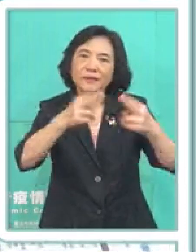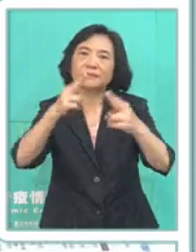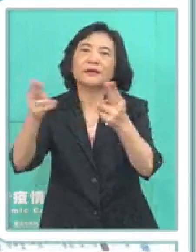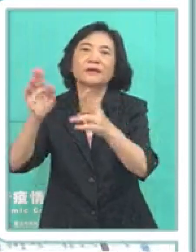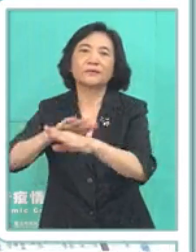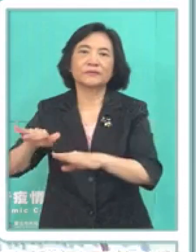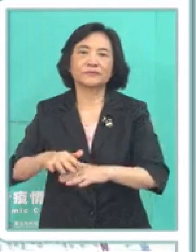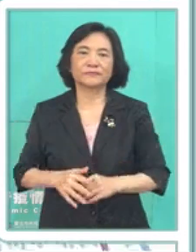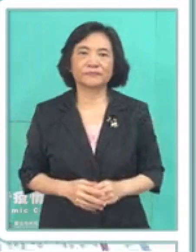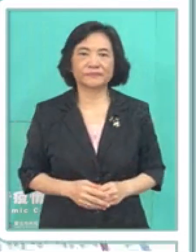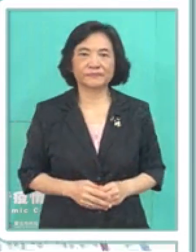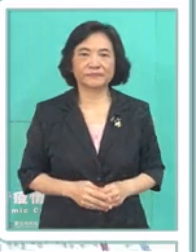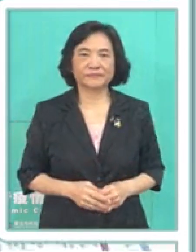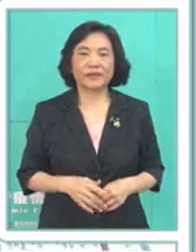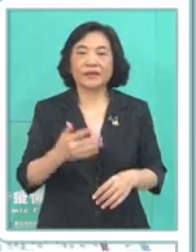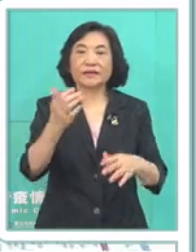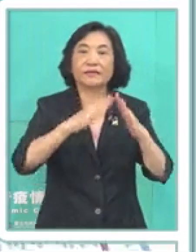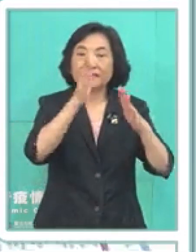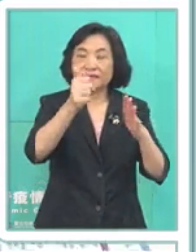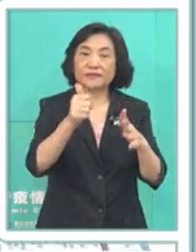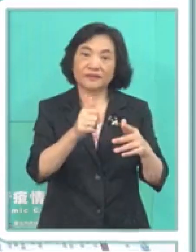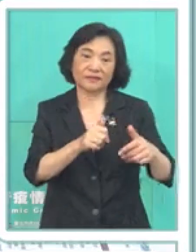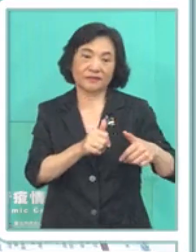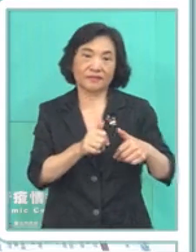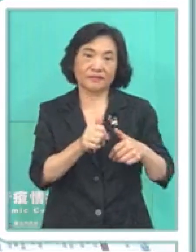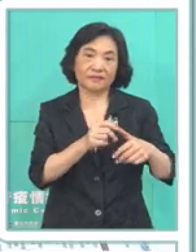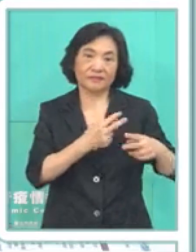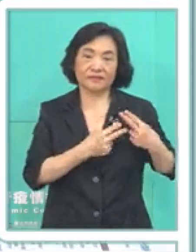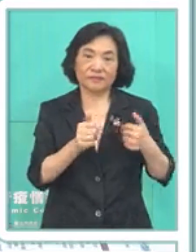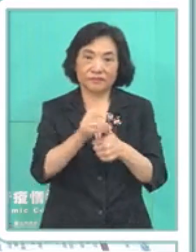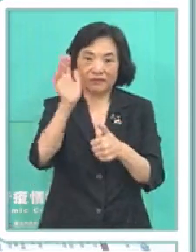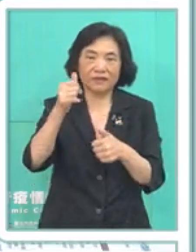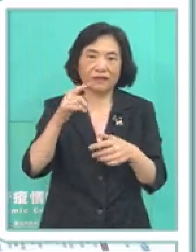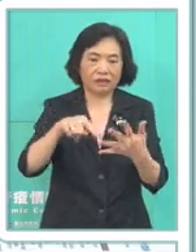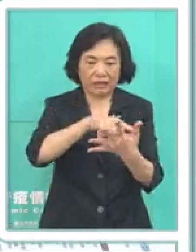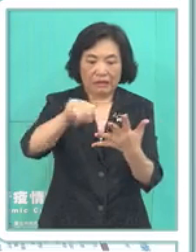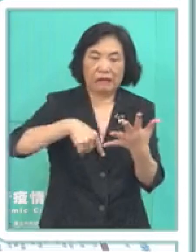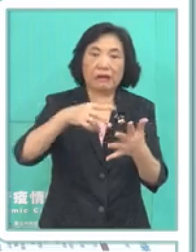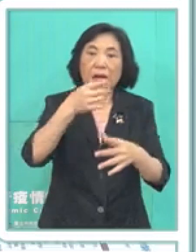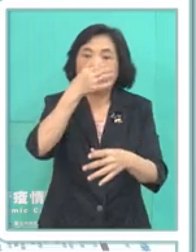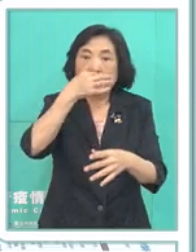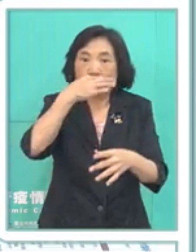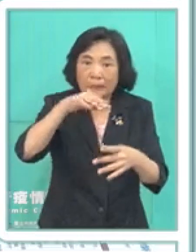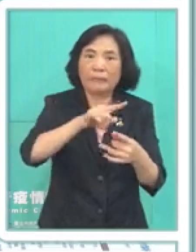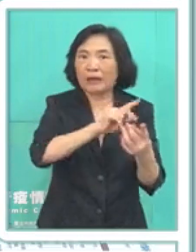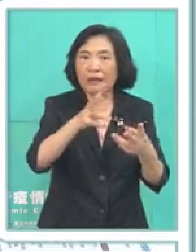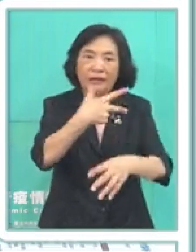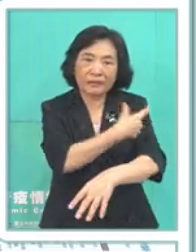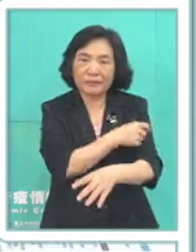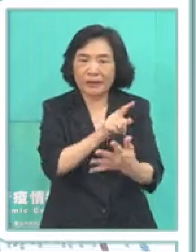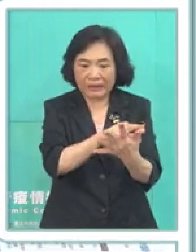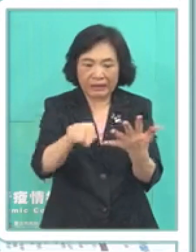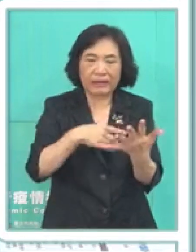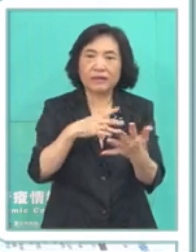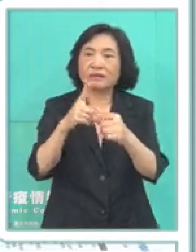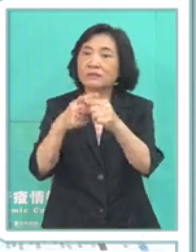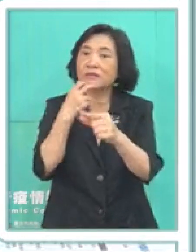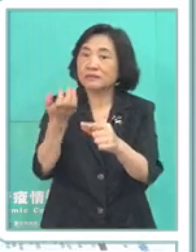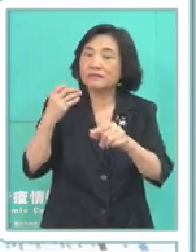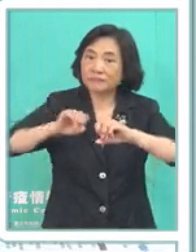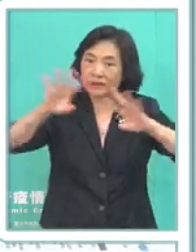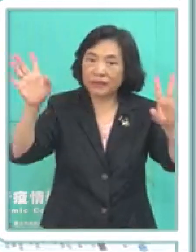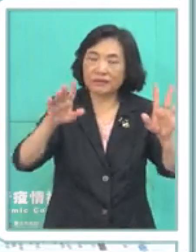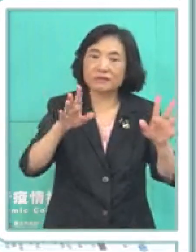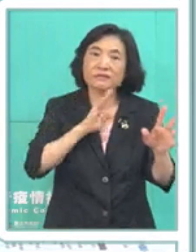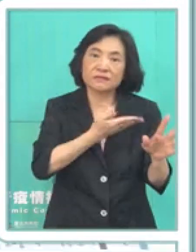另外有刚刚有市长跟蔡部有提到说有四五种疫苗同时开打，那想先请问第一个就是中央之前26号宣布当